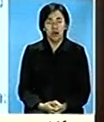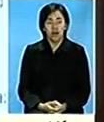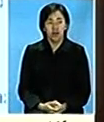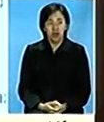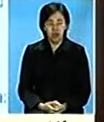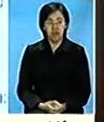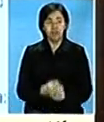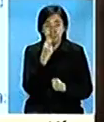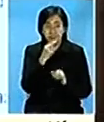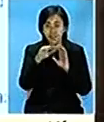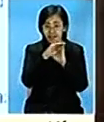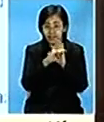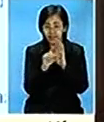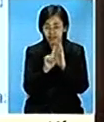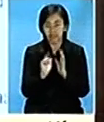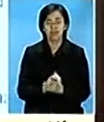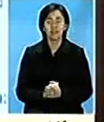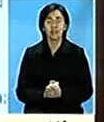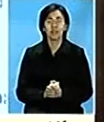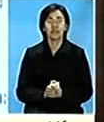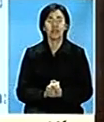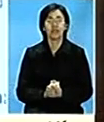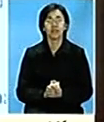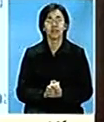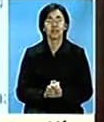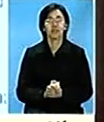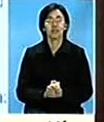งก็คือ สถาบัน